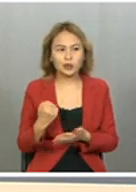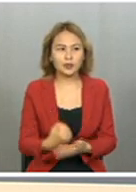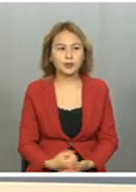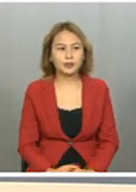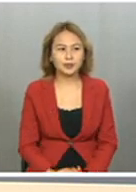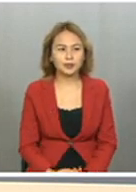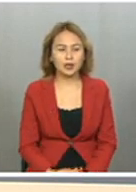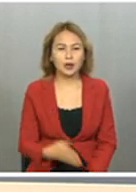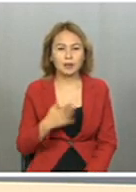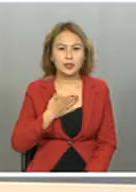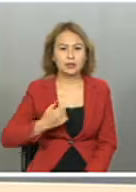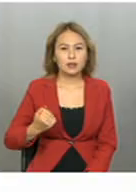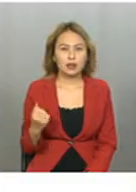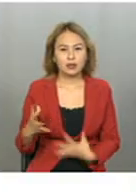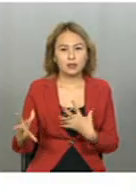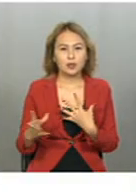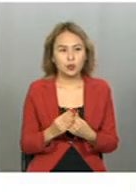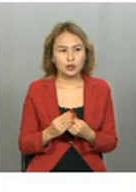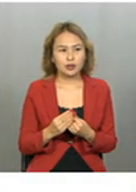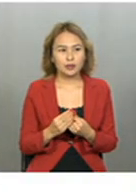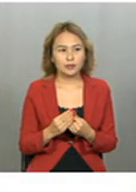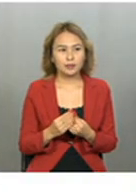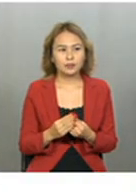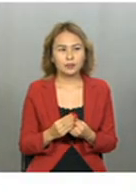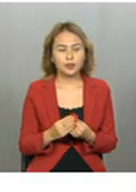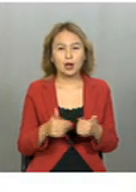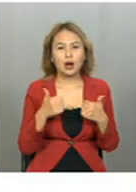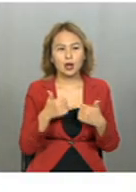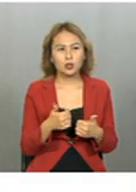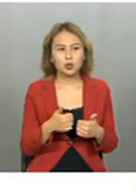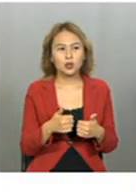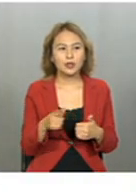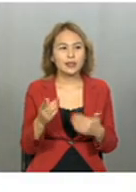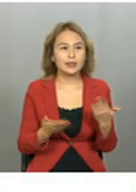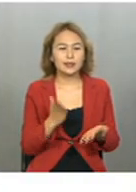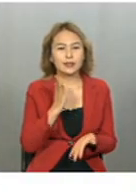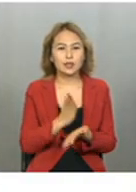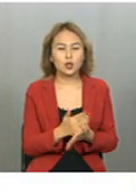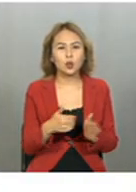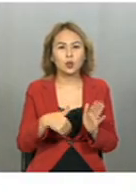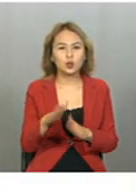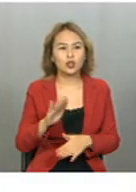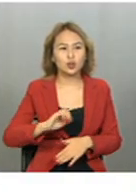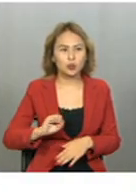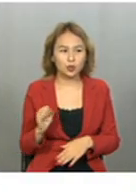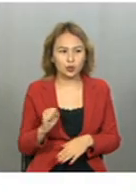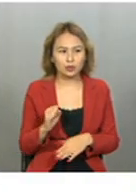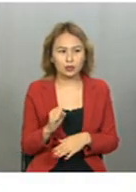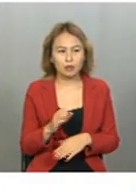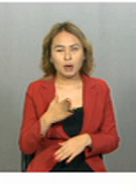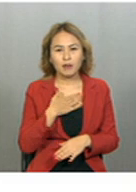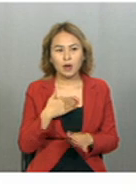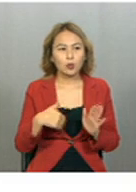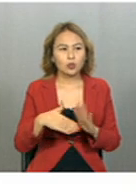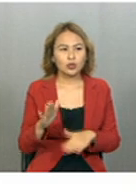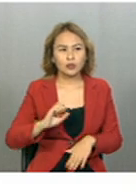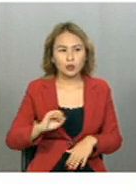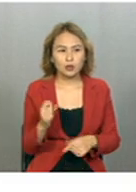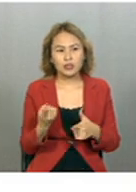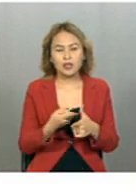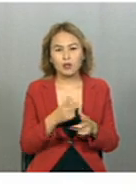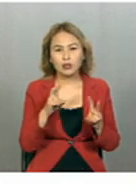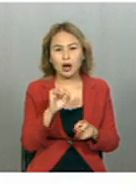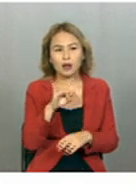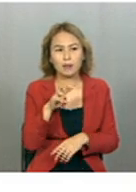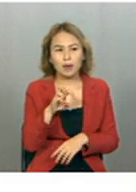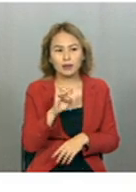с приятелем друзья. Хорошо, если есть лучший друг. Моего лучшего друга зовут